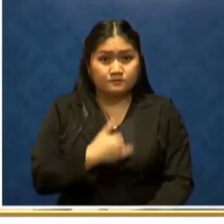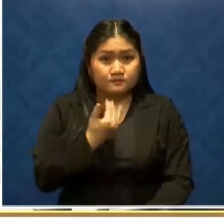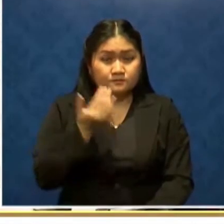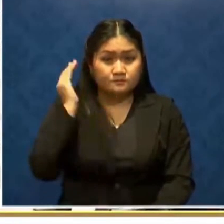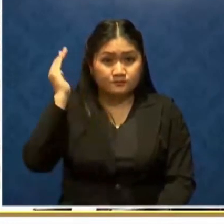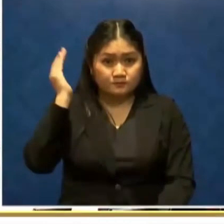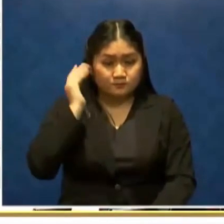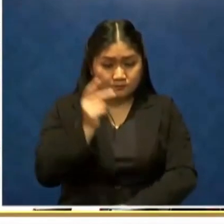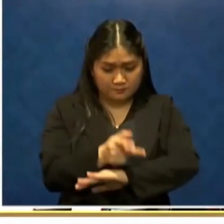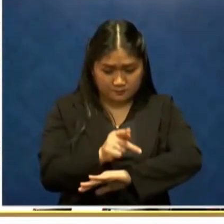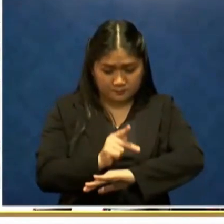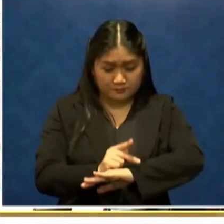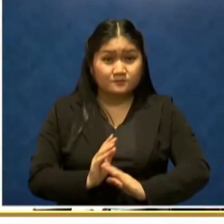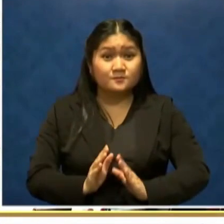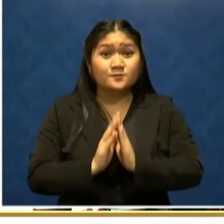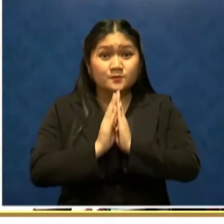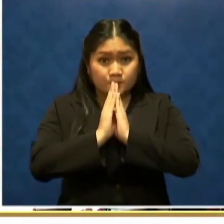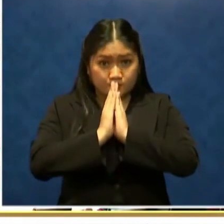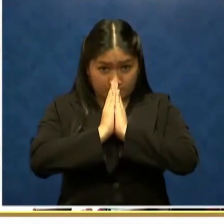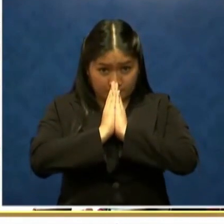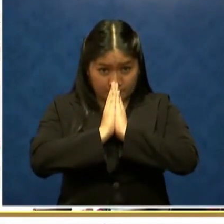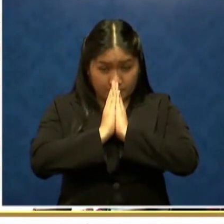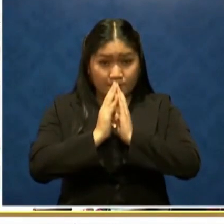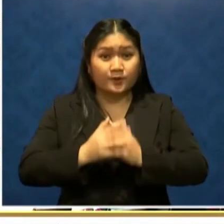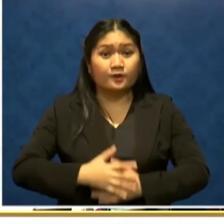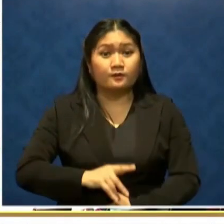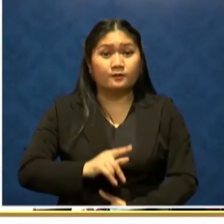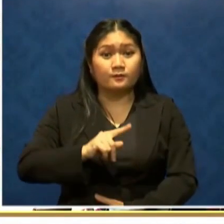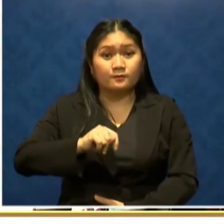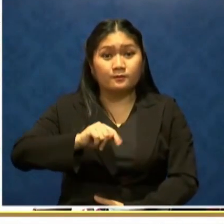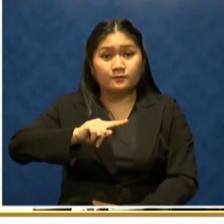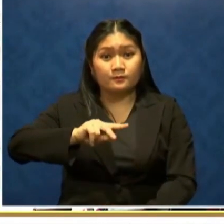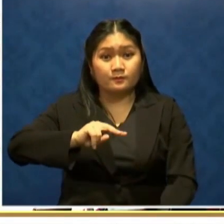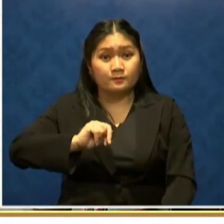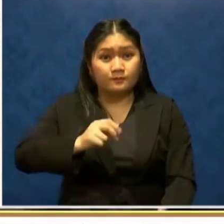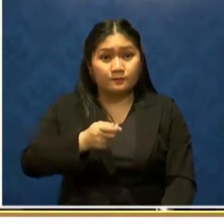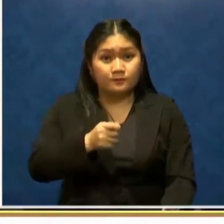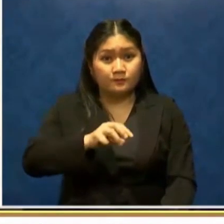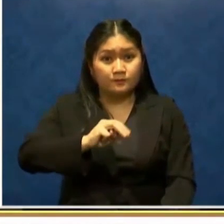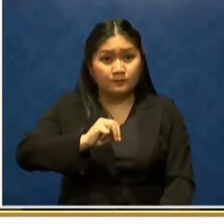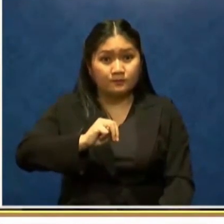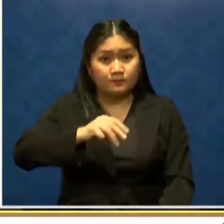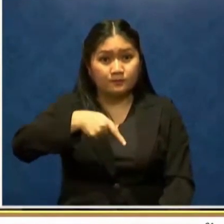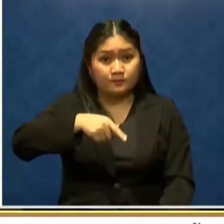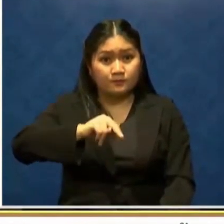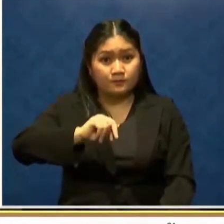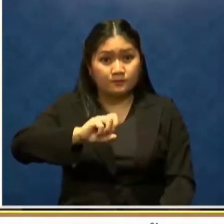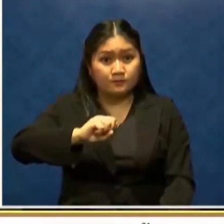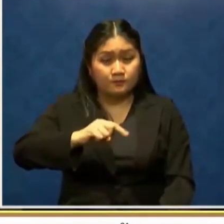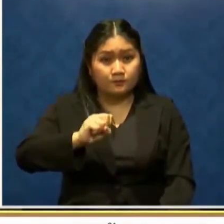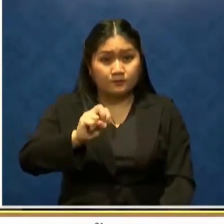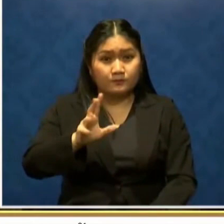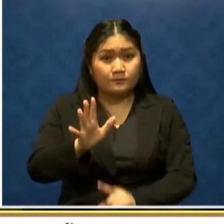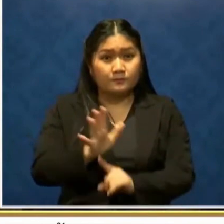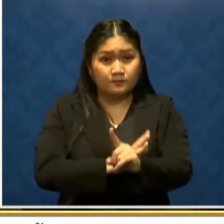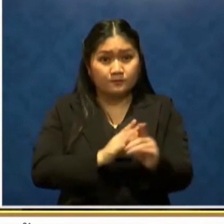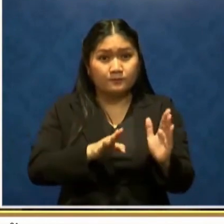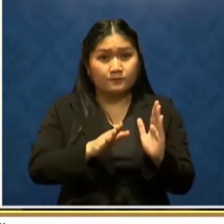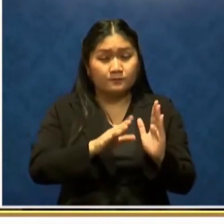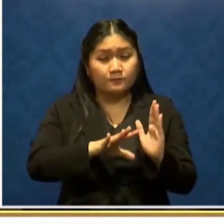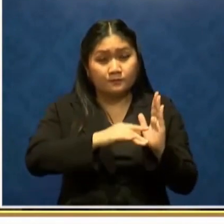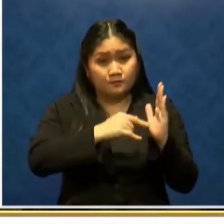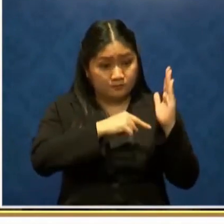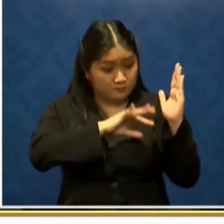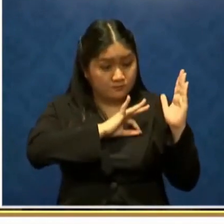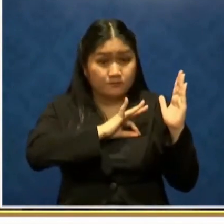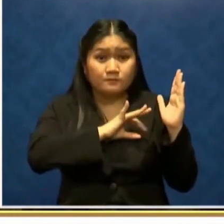กับเรีนท่านพระธานสภาที่กรบกัผม สนอพงธิกภัย สมาชิสภาพูแน ราบสะดอน พักรวมไทยส้างชาติ จากจว